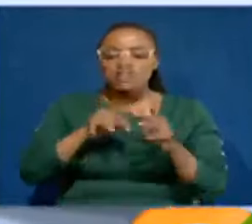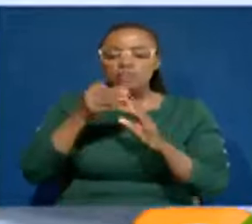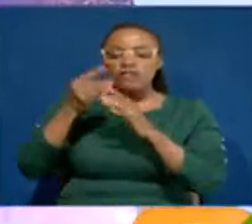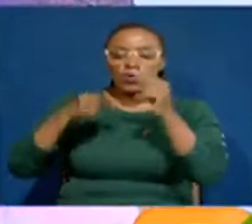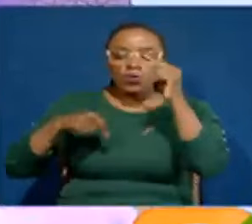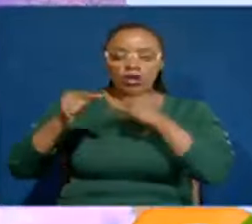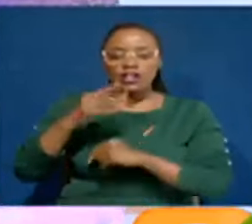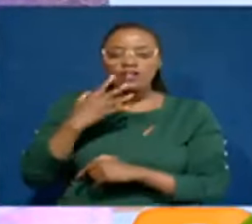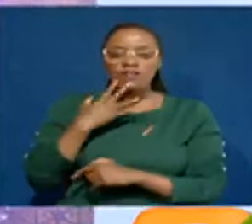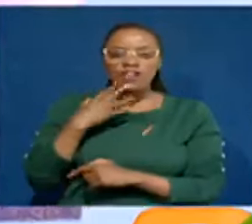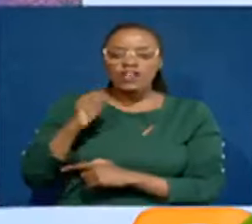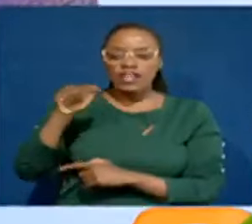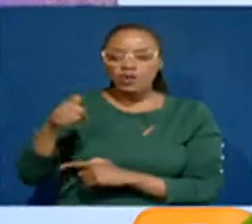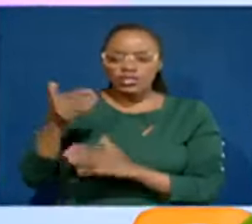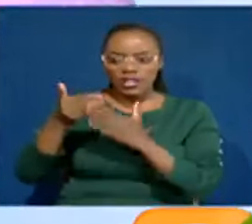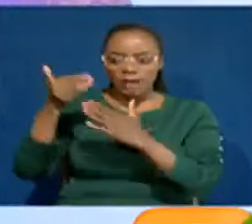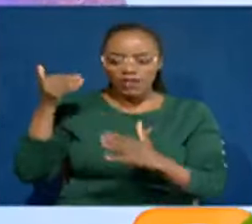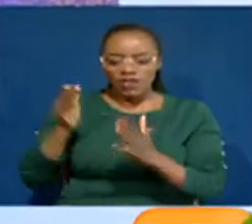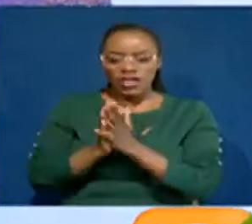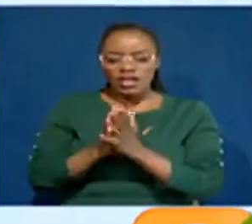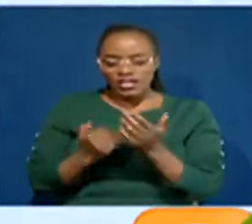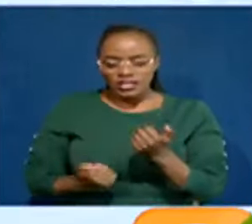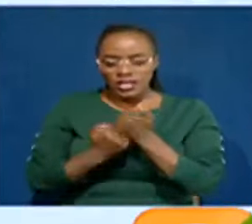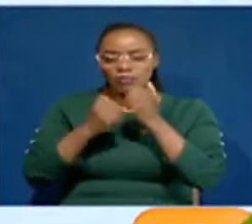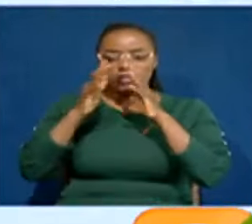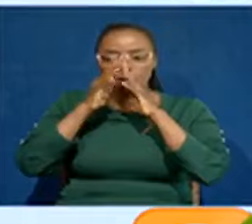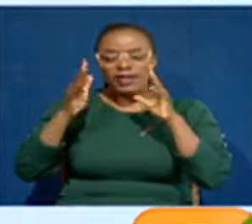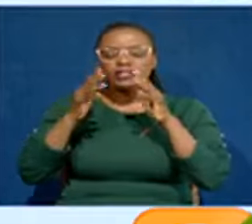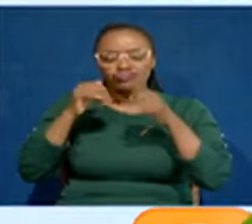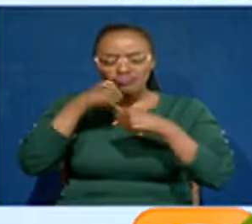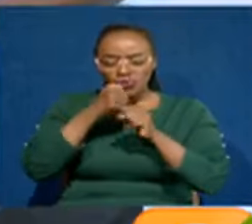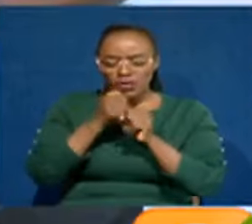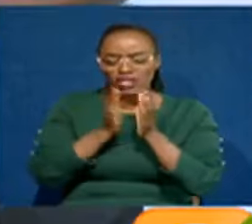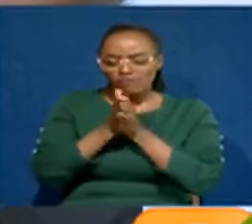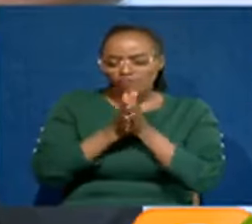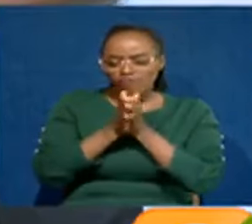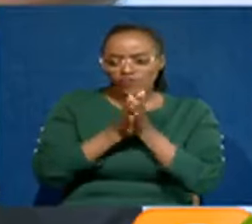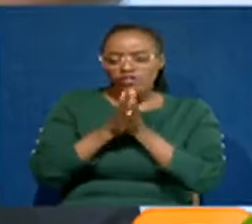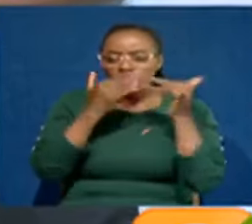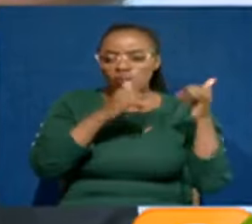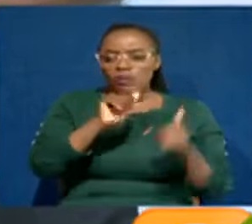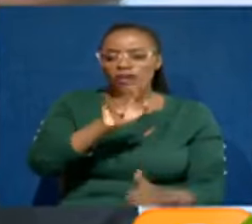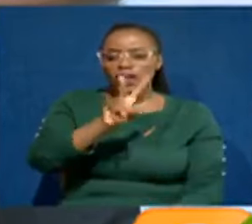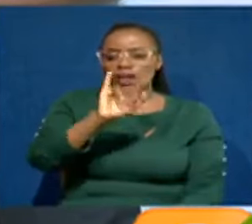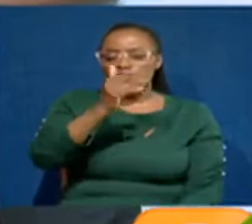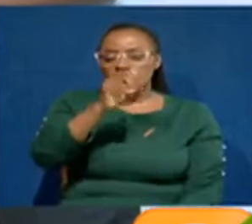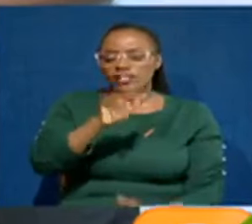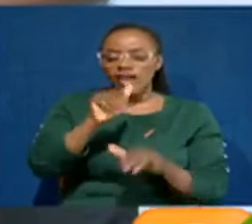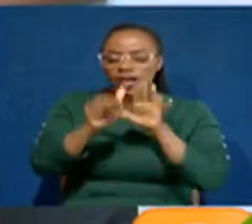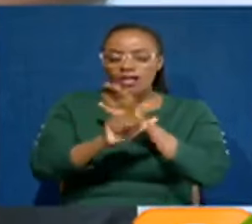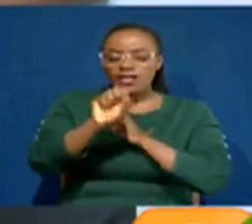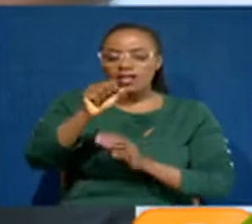kushinda shilingi 500,000 hapo awali na zikampa msukumo wa kuendelea kucheza mchezo huu wa Avieta wa